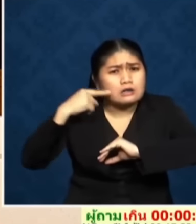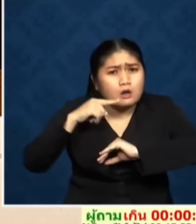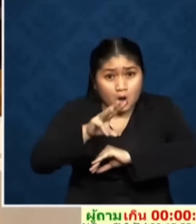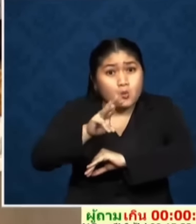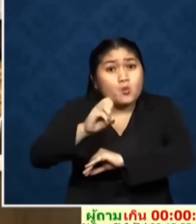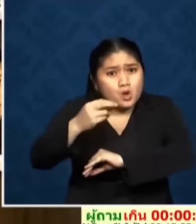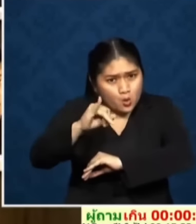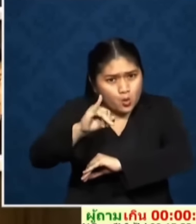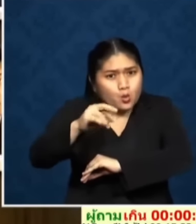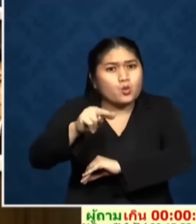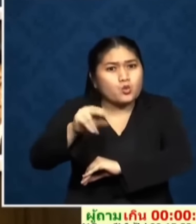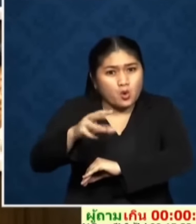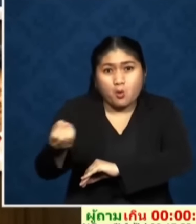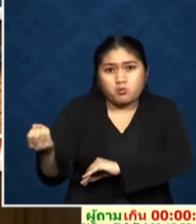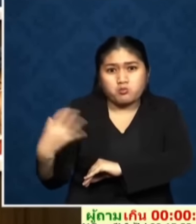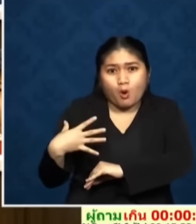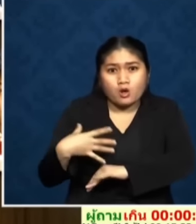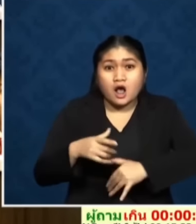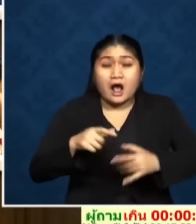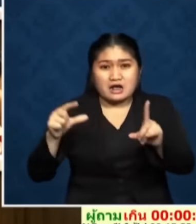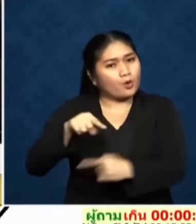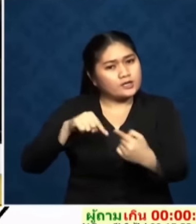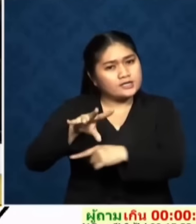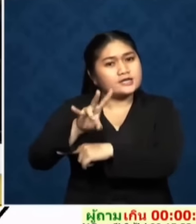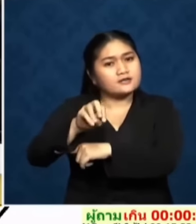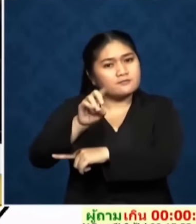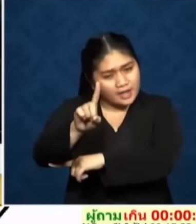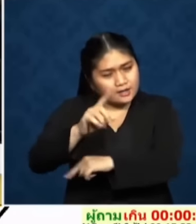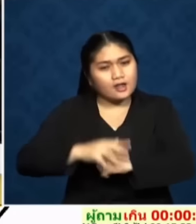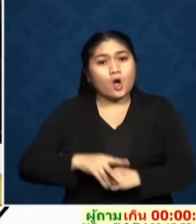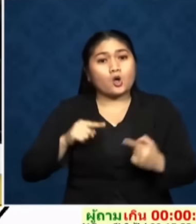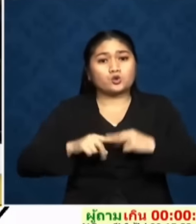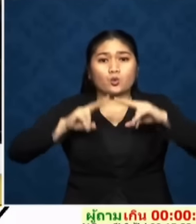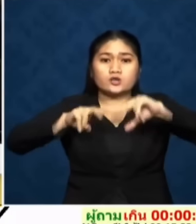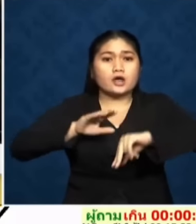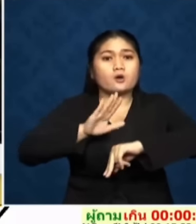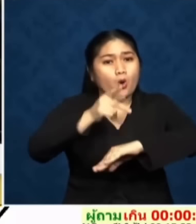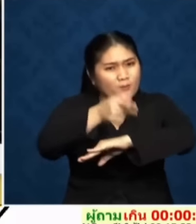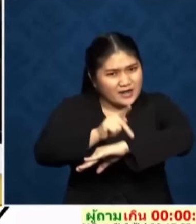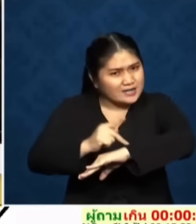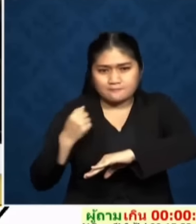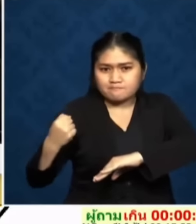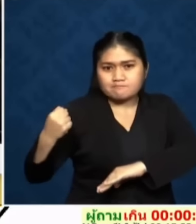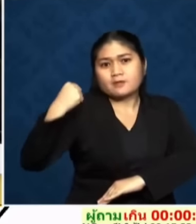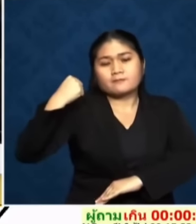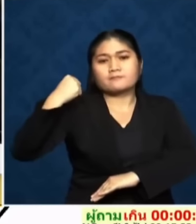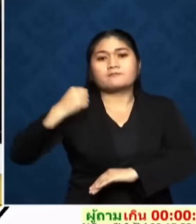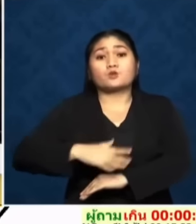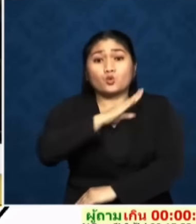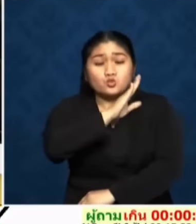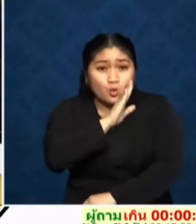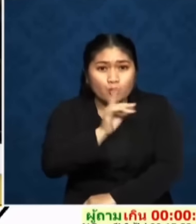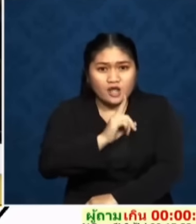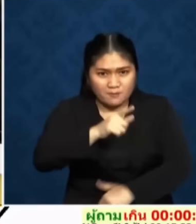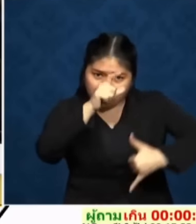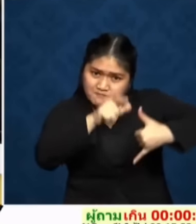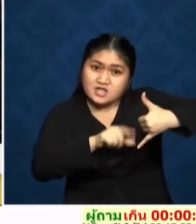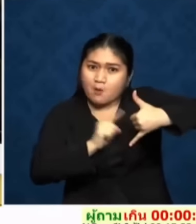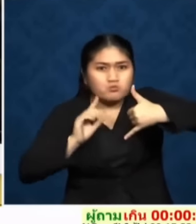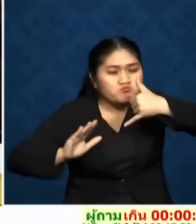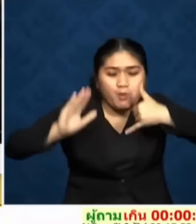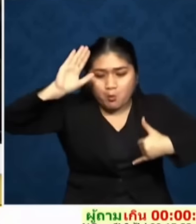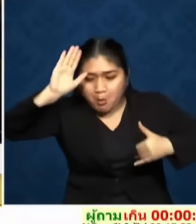ครับพูดคำว่าสันดานกลางที่ประชุมสภา คำวินิจฉัยของประธานเป็นอันเด็ดขาดนะครับถ้ายังมีพฤติกรรมยกมือ